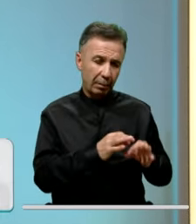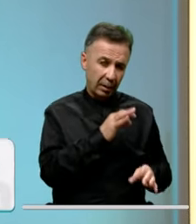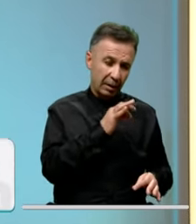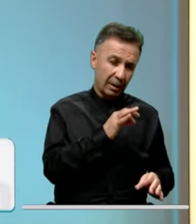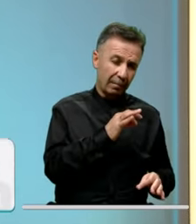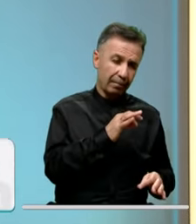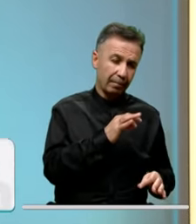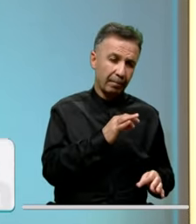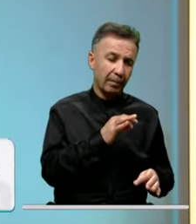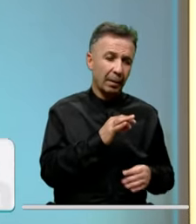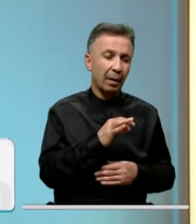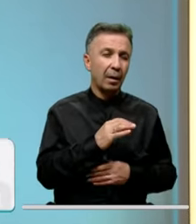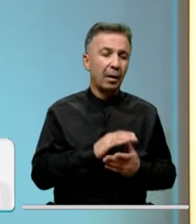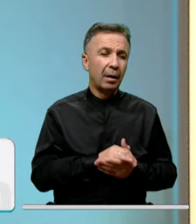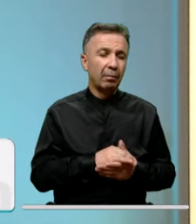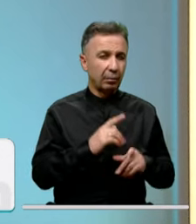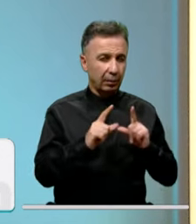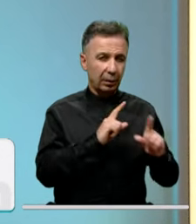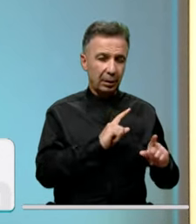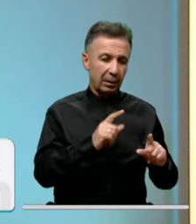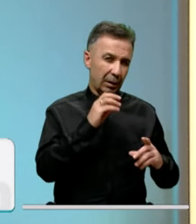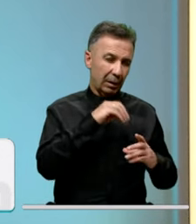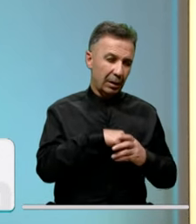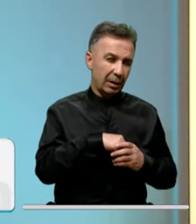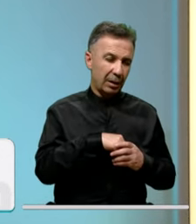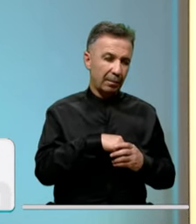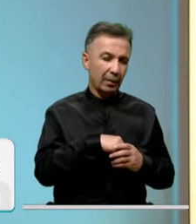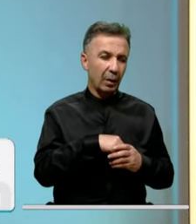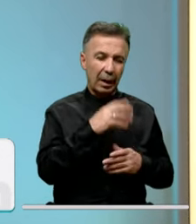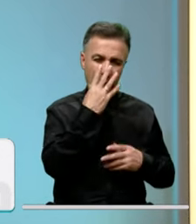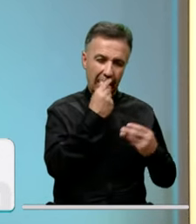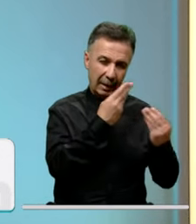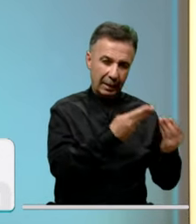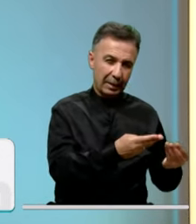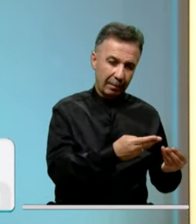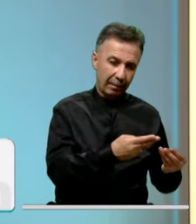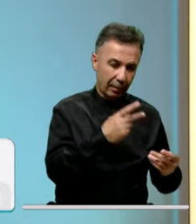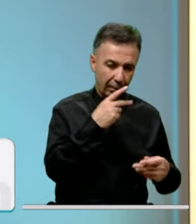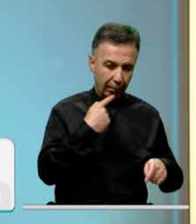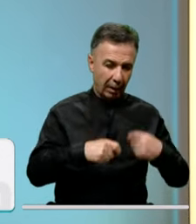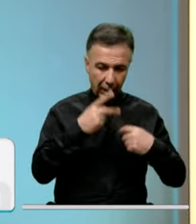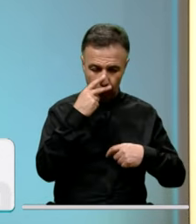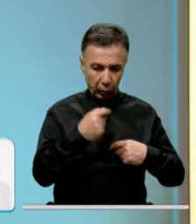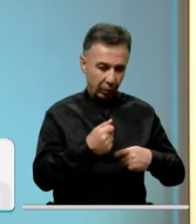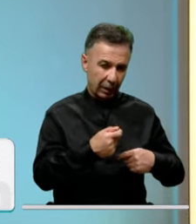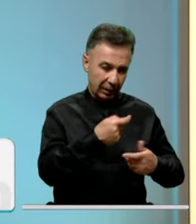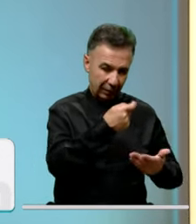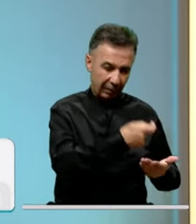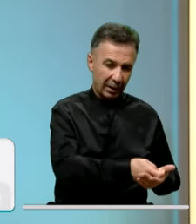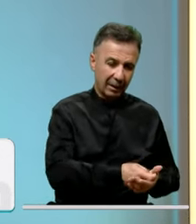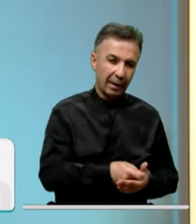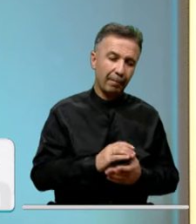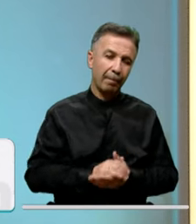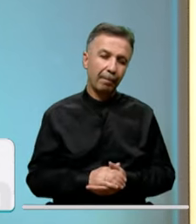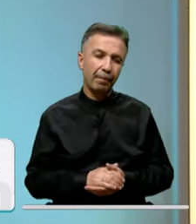düğünü olan birisinin işte bir takım ihtiyaçları için işte ona hediye etsem, sonuç itibariyle kesenize girmesin